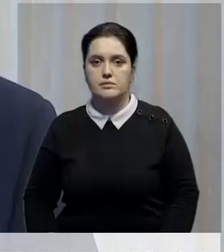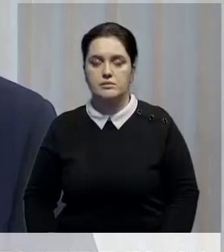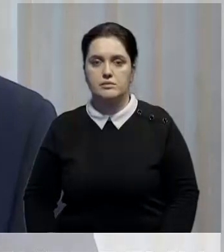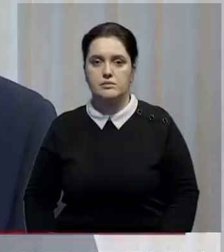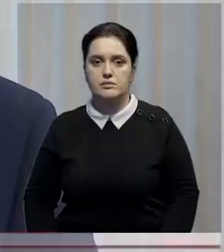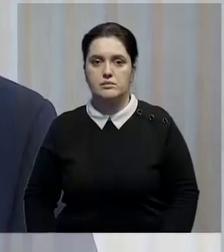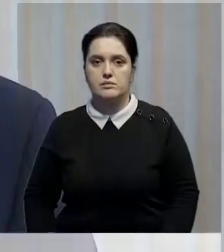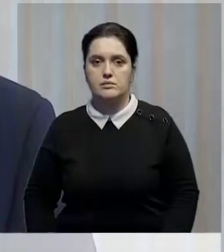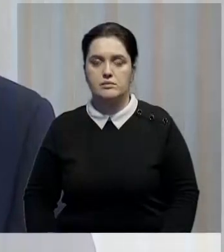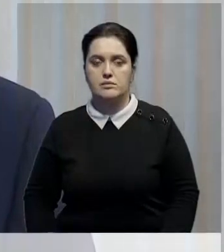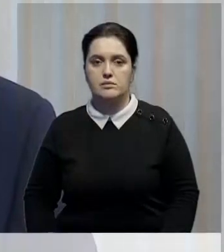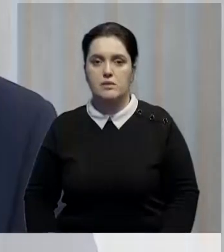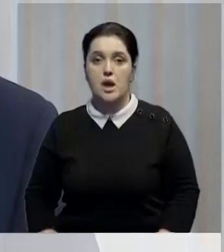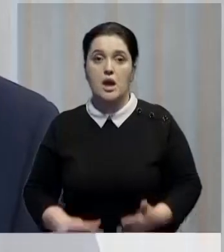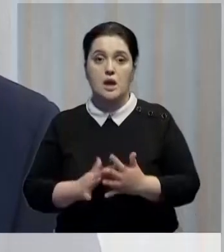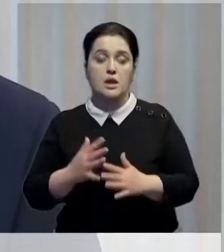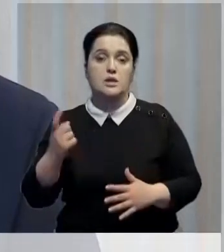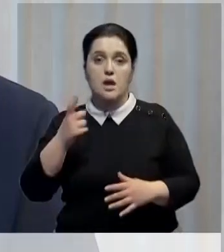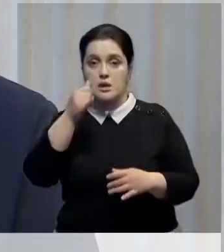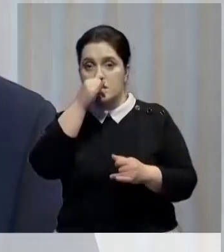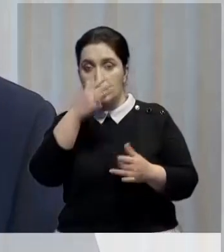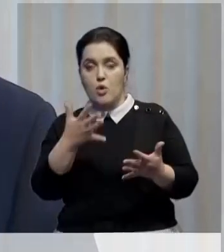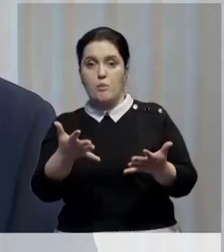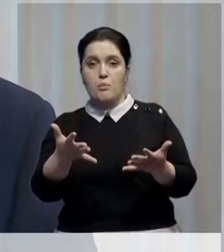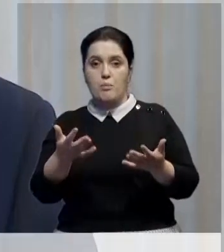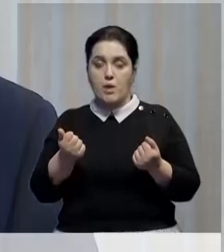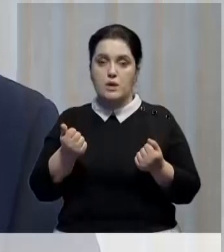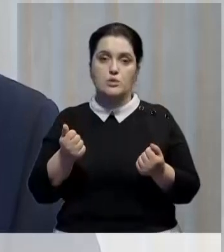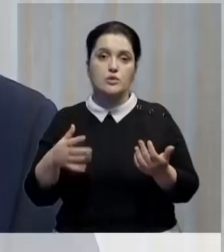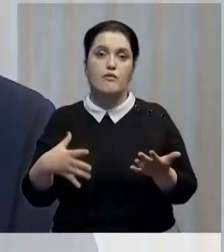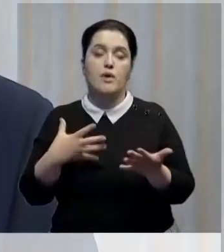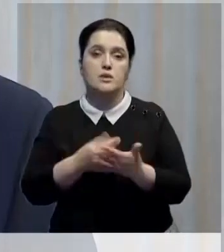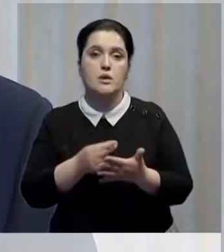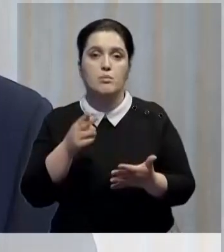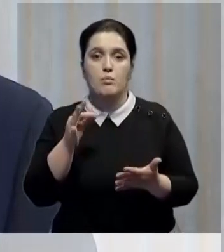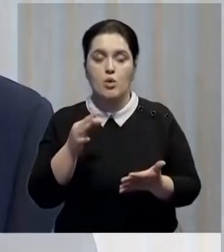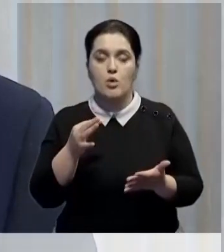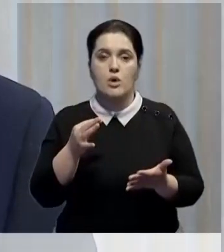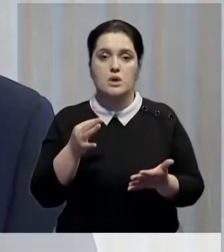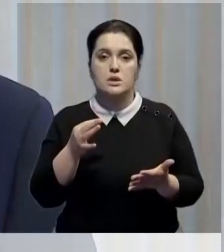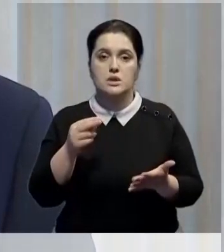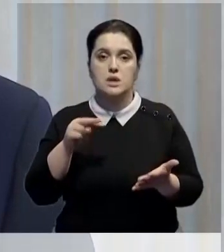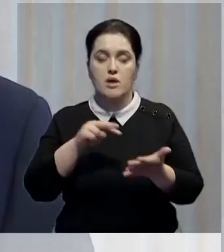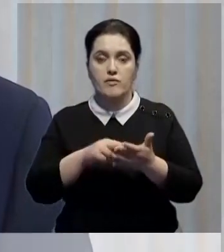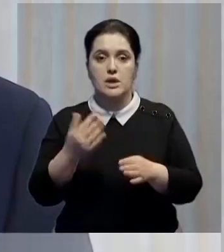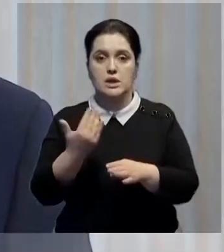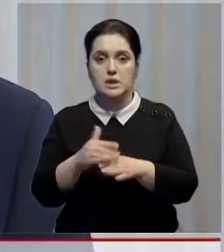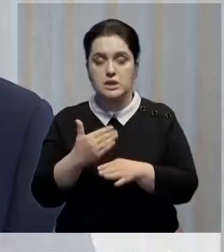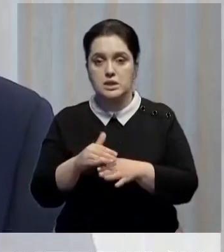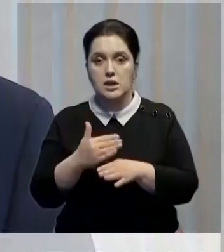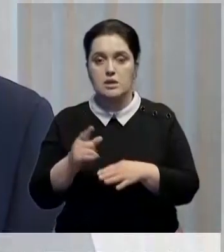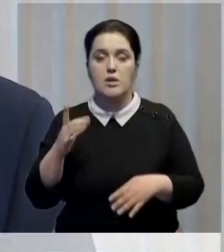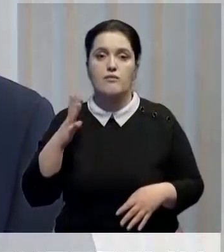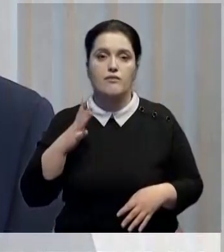За счет того, что крестьяне не могут получить возмещение по ставке рефинансирования, по кредитам и лизингу, они